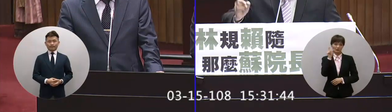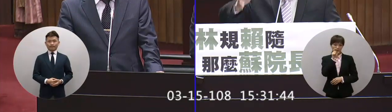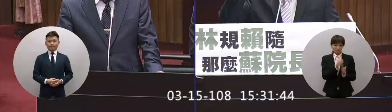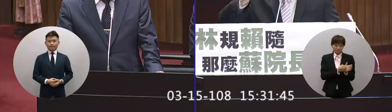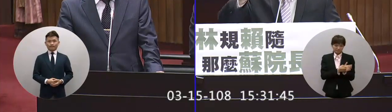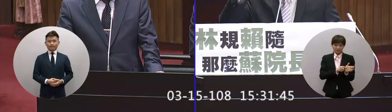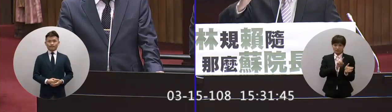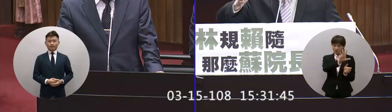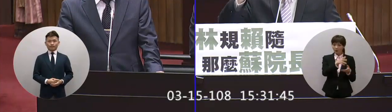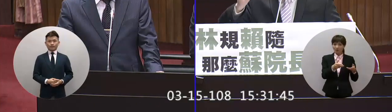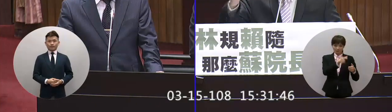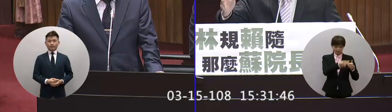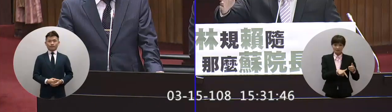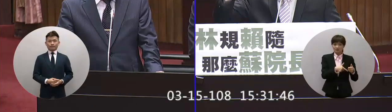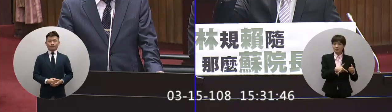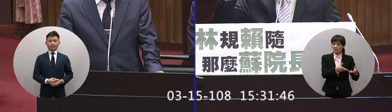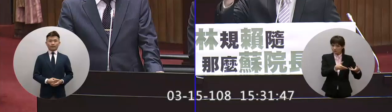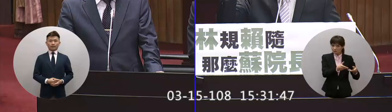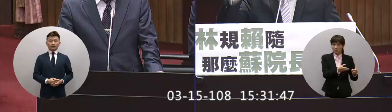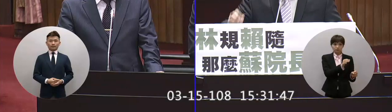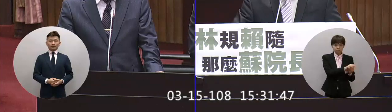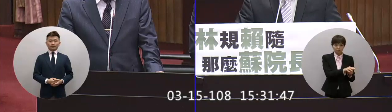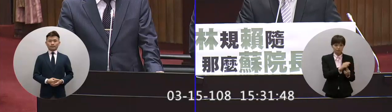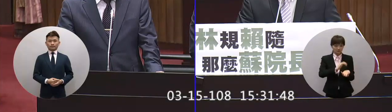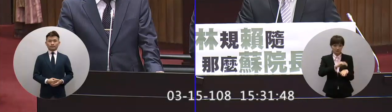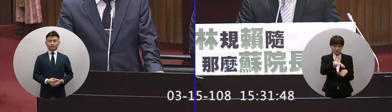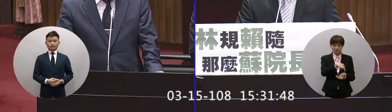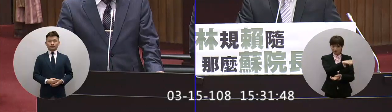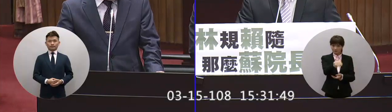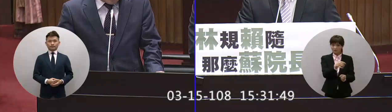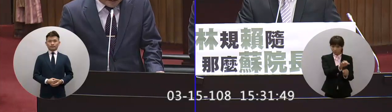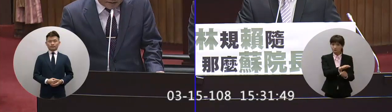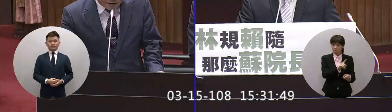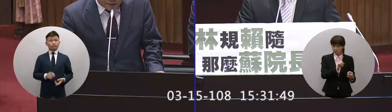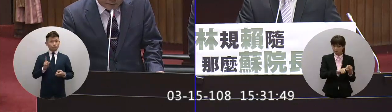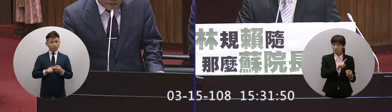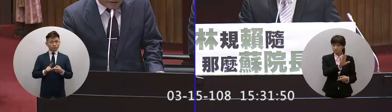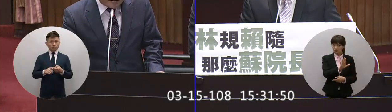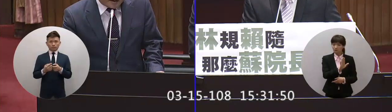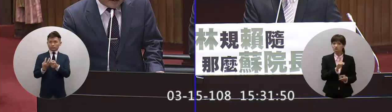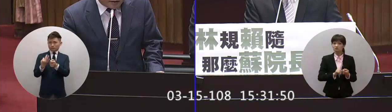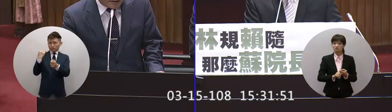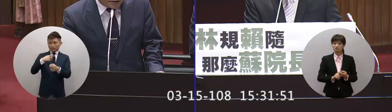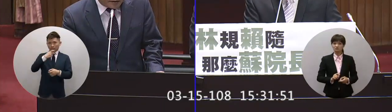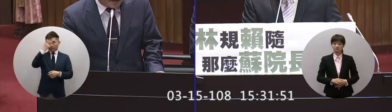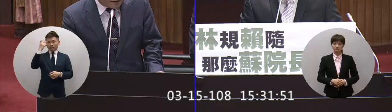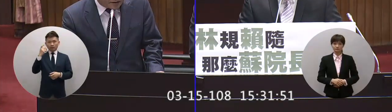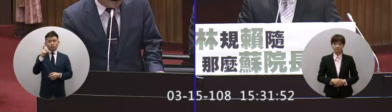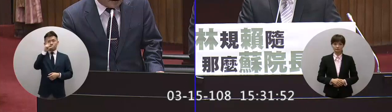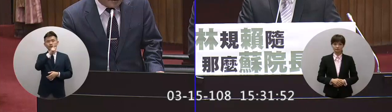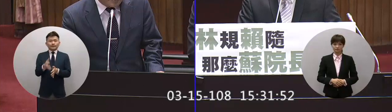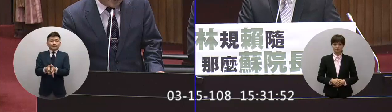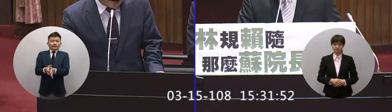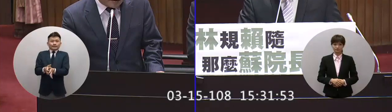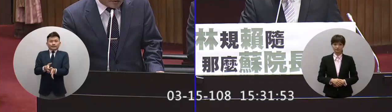助，以及酒瘾治疗的服务计划的那些医院去创设？ 对，在前几年我们就意识到有相关酒瘾的